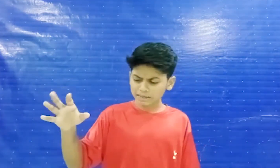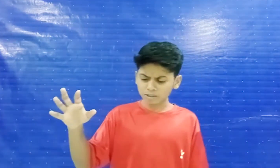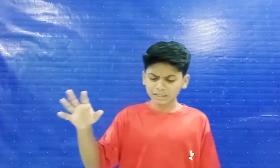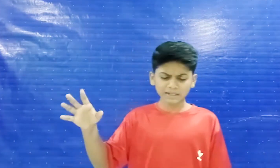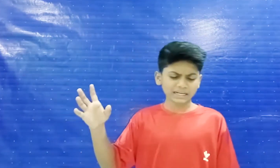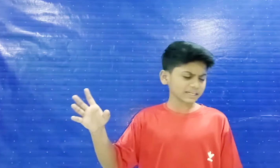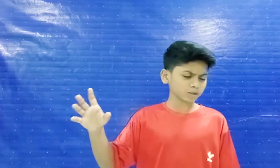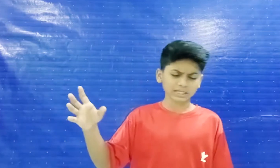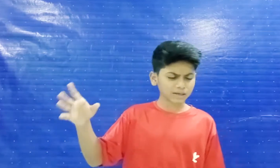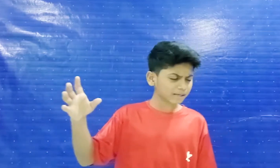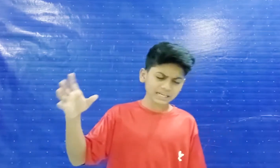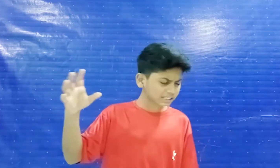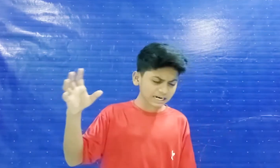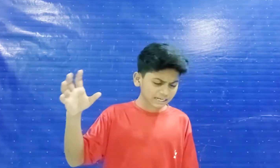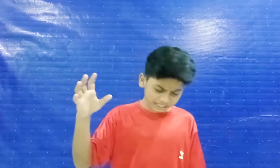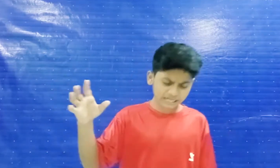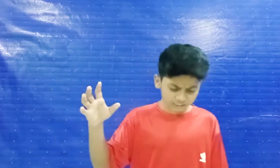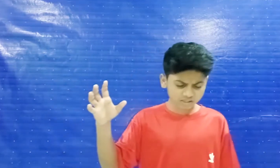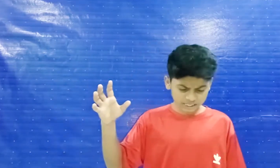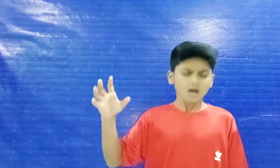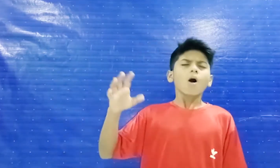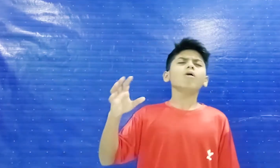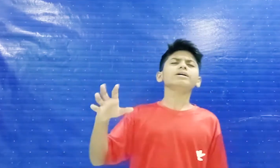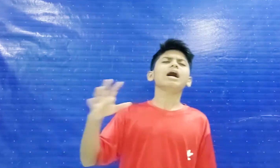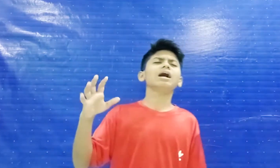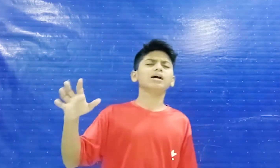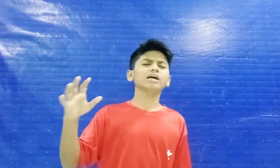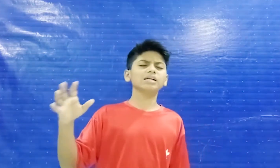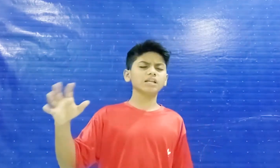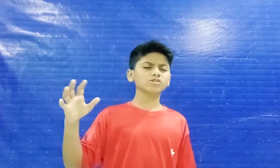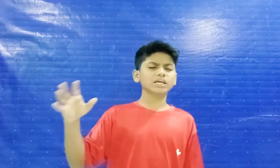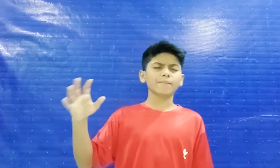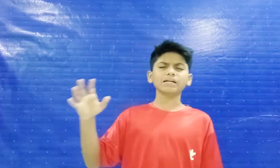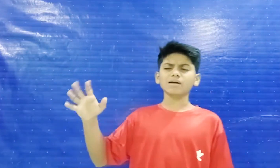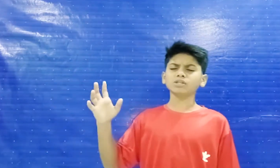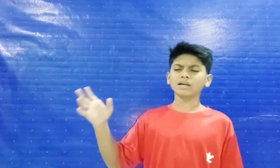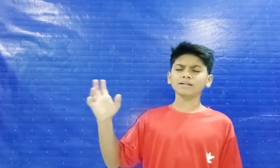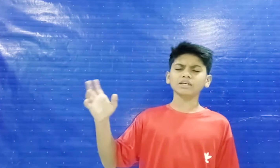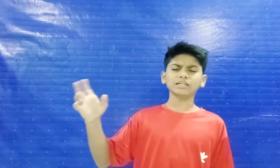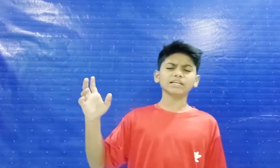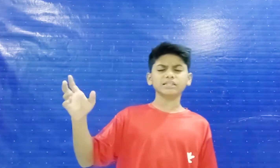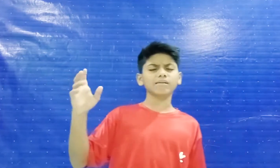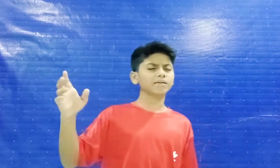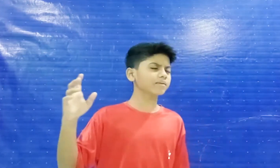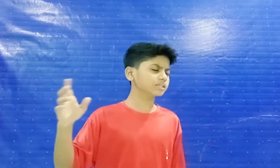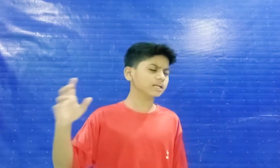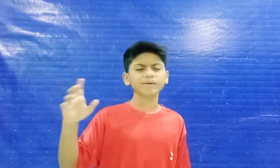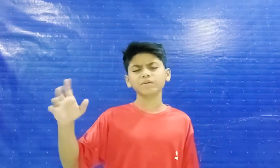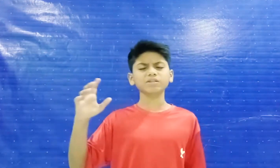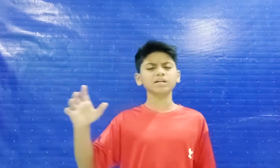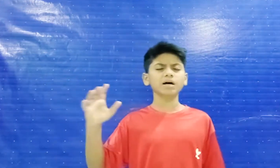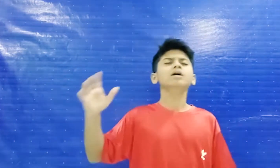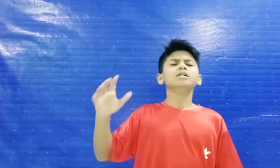बरे पोष करे पटे का बगरा टीके पोषा करे बा यहां रे आला कर यहां रे उसके और यहाँ हरे आंदलोस के रफ़ंडल बुंडल वंचन दली का धन्यवाद बनवे